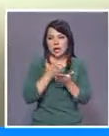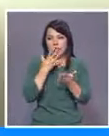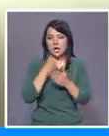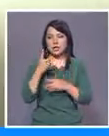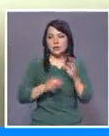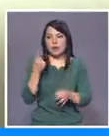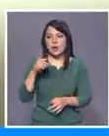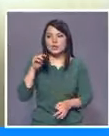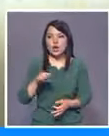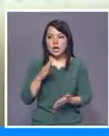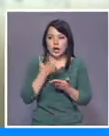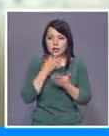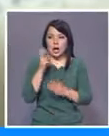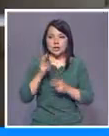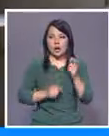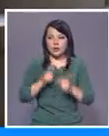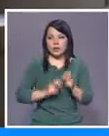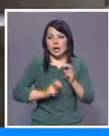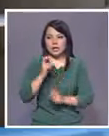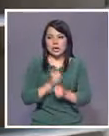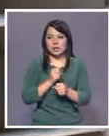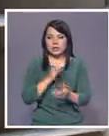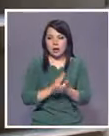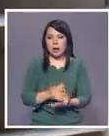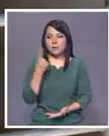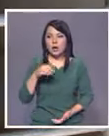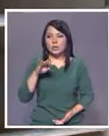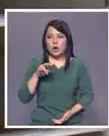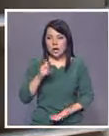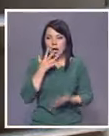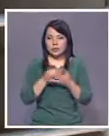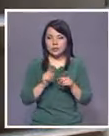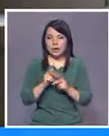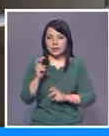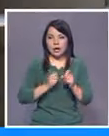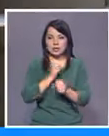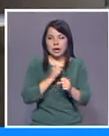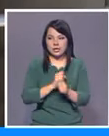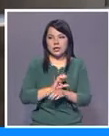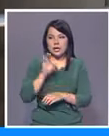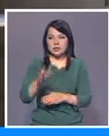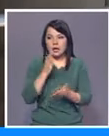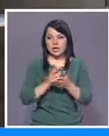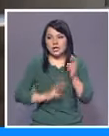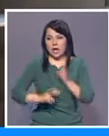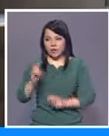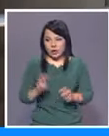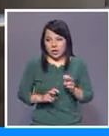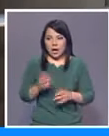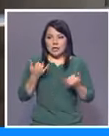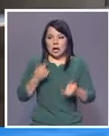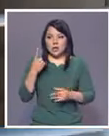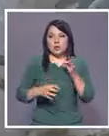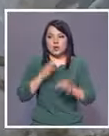тәулігіне 1 тоннадан астам сүт өндіріледі. 1 тонна 200 сүтті біз Багратион майзаводына өткіземіз. Тәулігіне бір